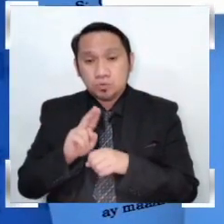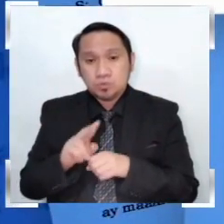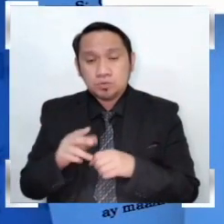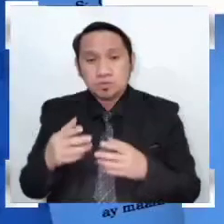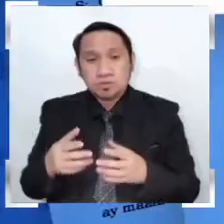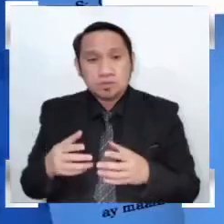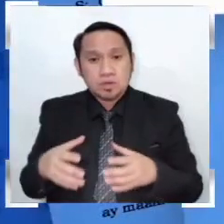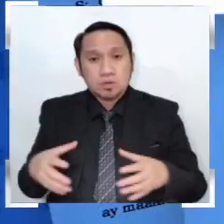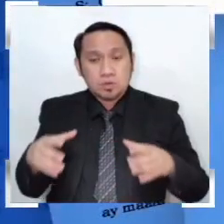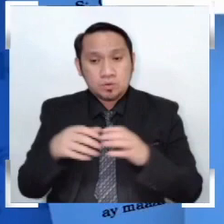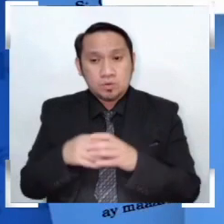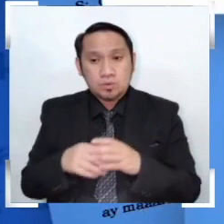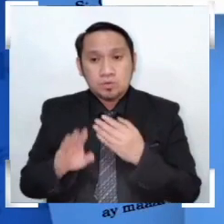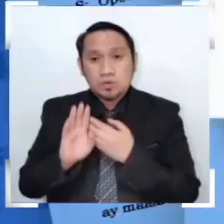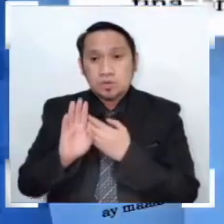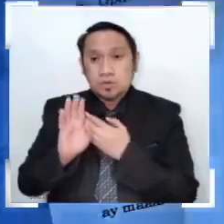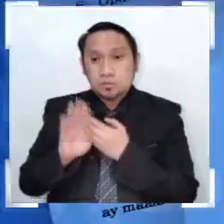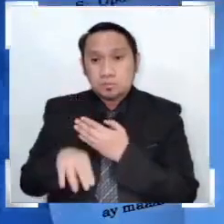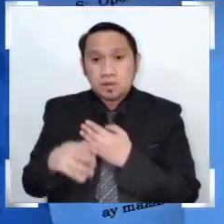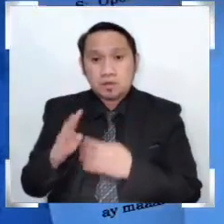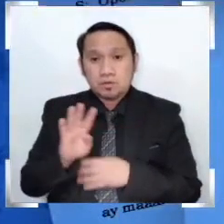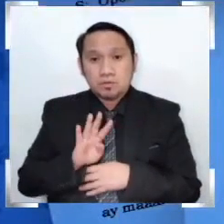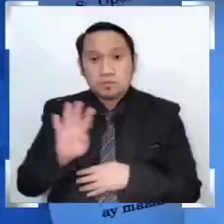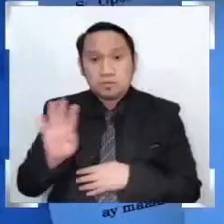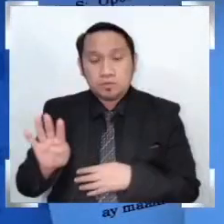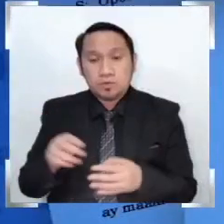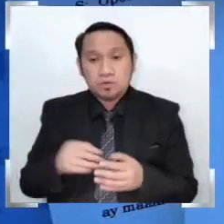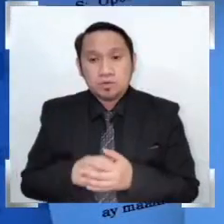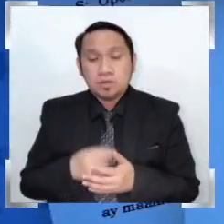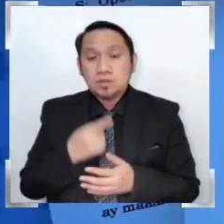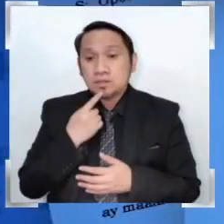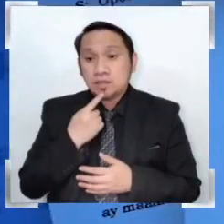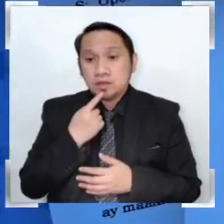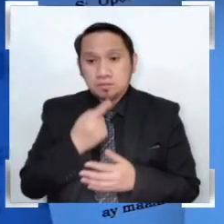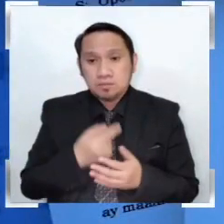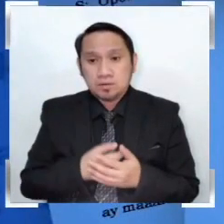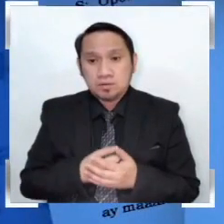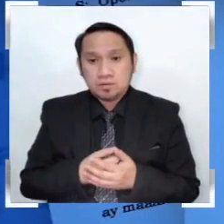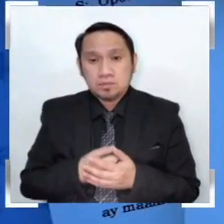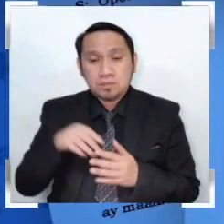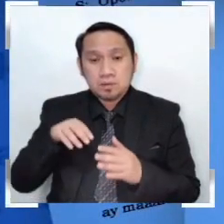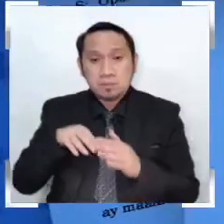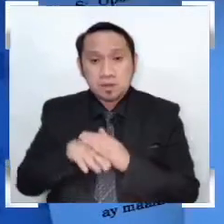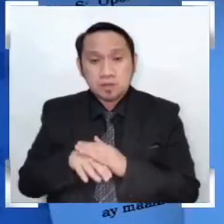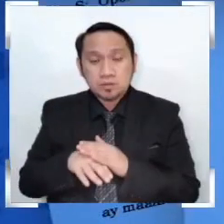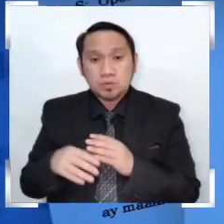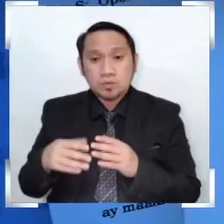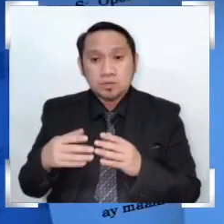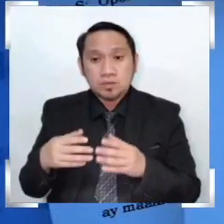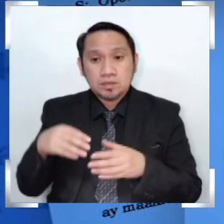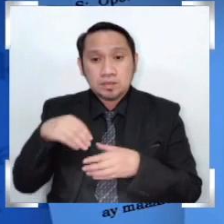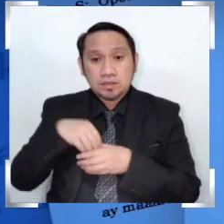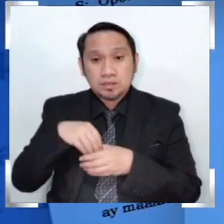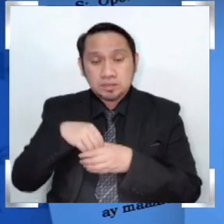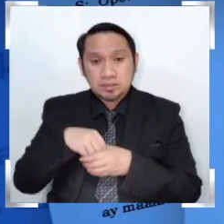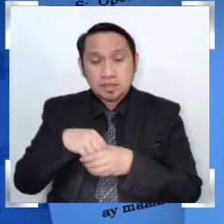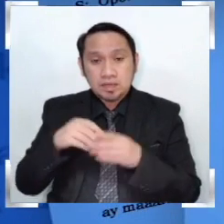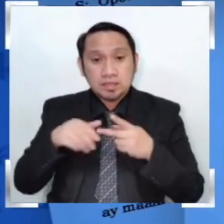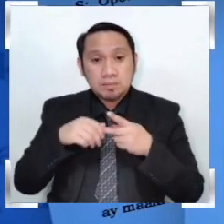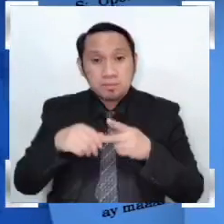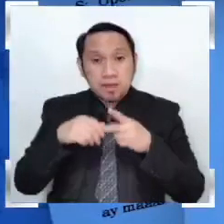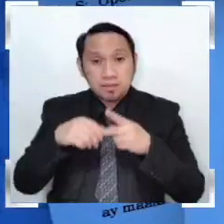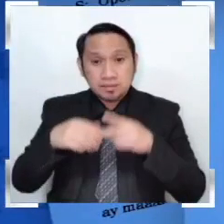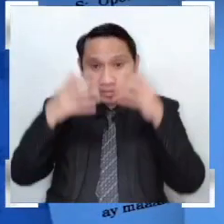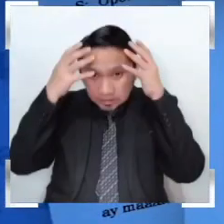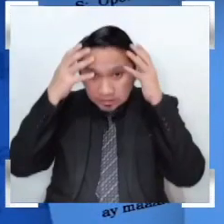ang apat sa kwarto ni Villamor. Hirit ng isang inmate, ipasok daw ang ulo ni Villamor sa loob ng plastic na siyang ginawa daw ni